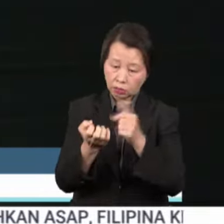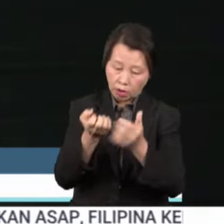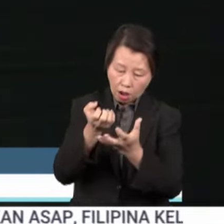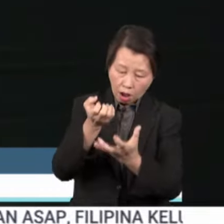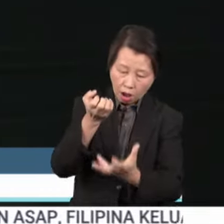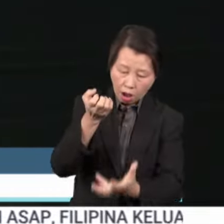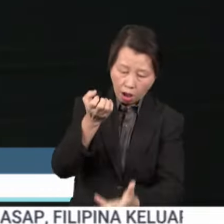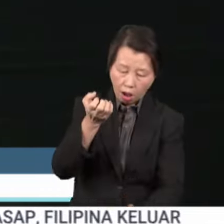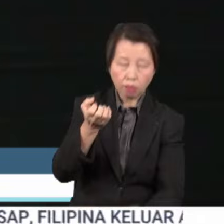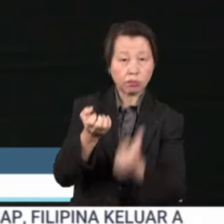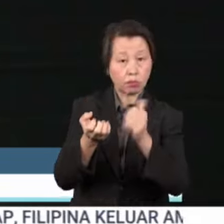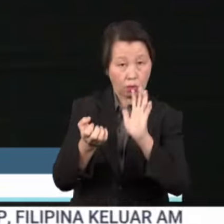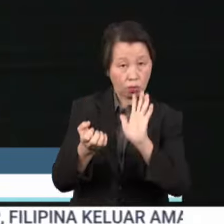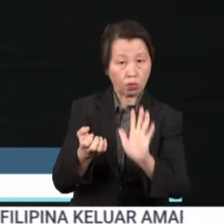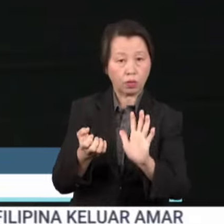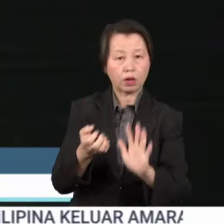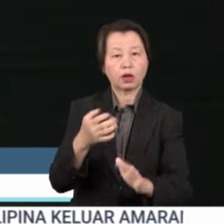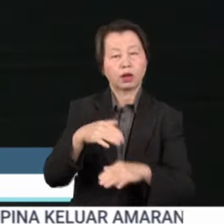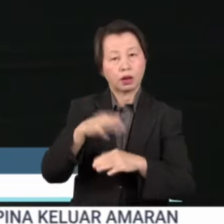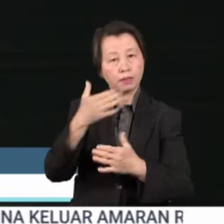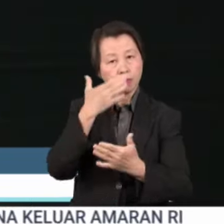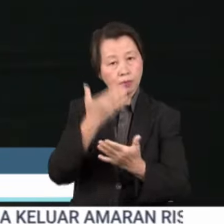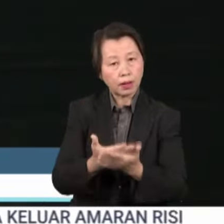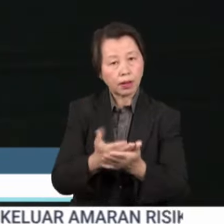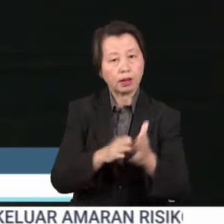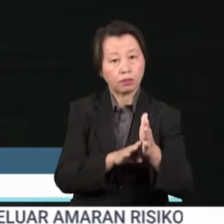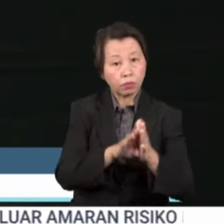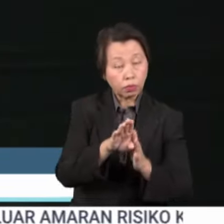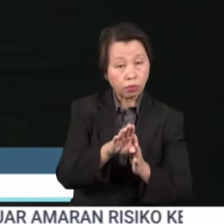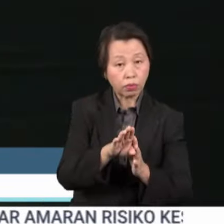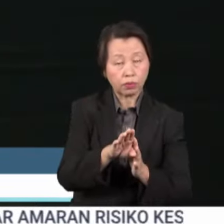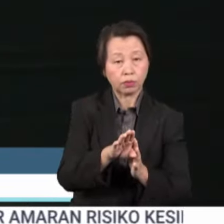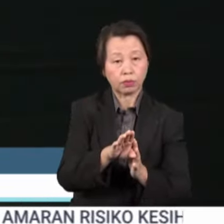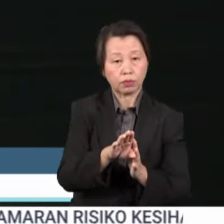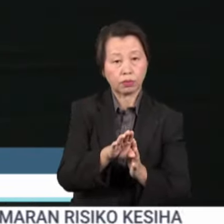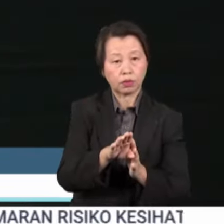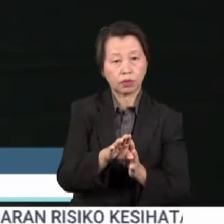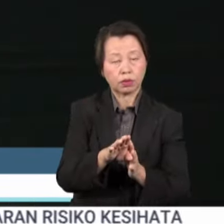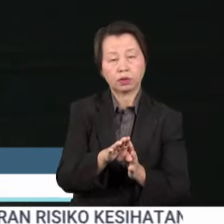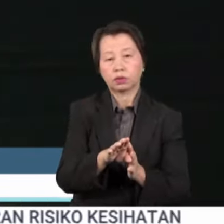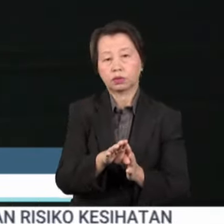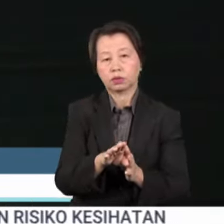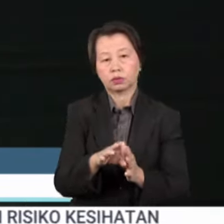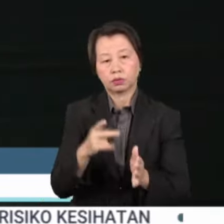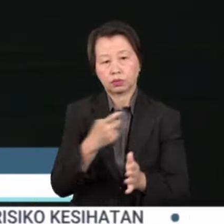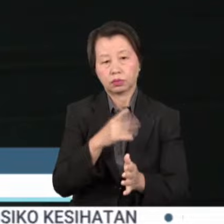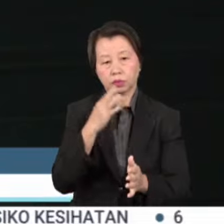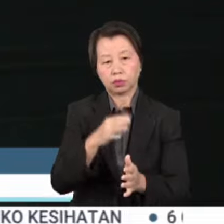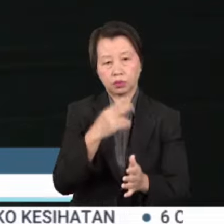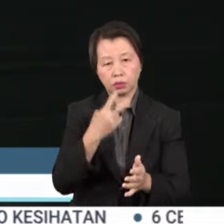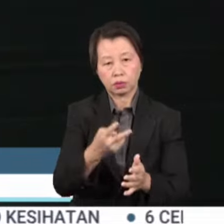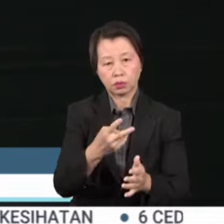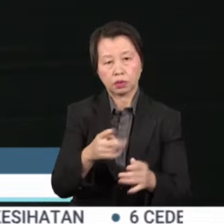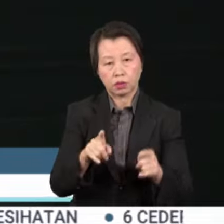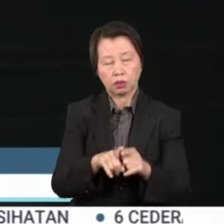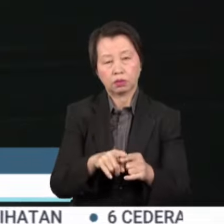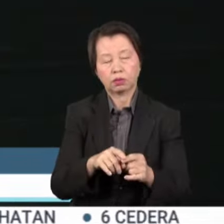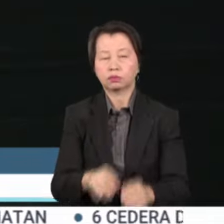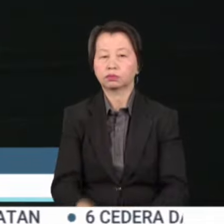Sekarang ini kita ada pertanda pelabuhan lebih baik, pertumbuhan suku tahun pertama kita lebih baik dari China daripada